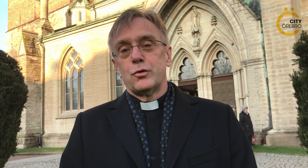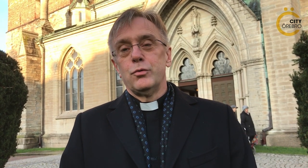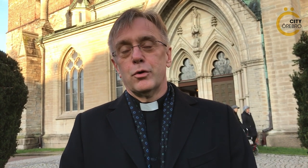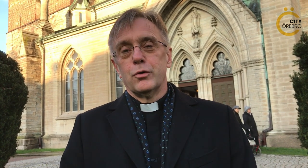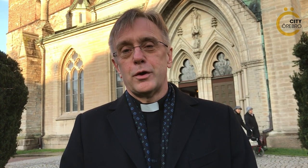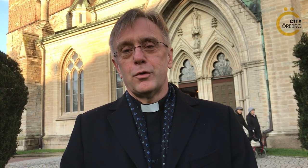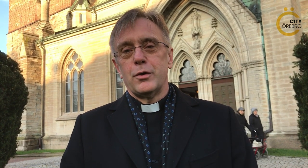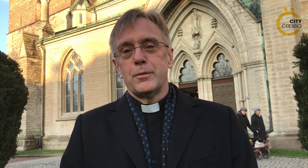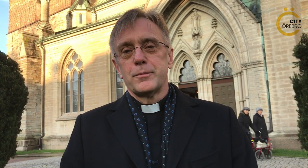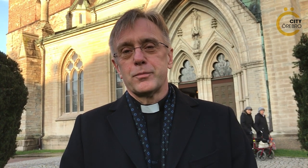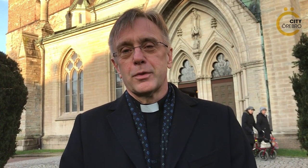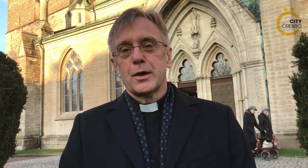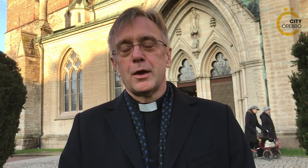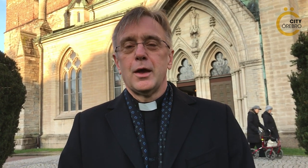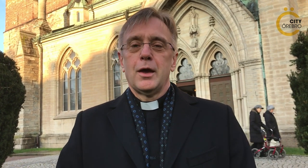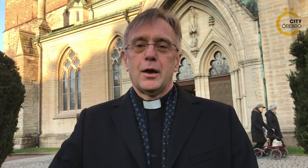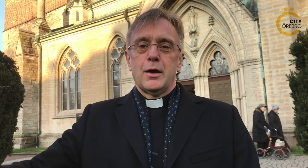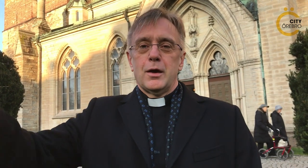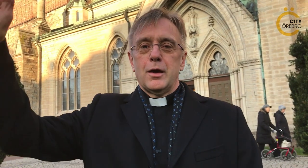nästan 700 år.